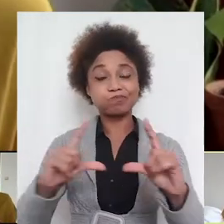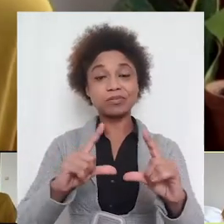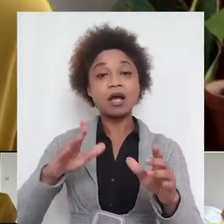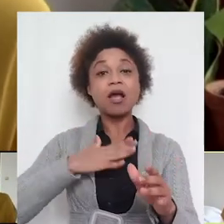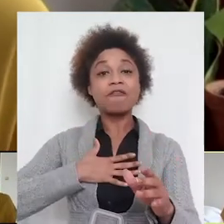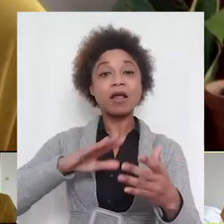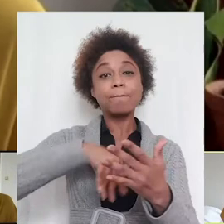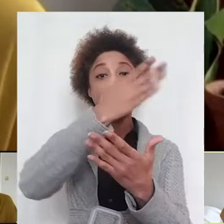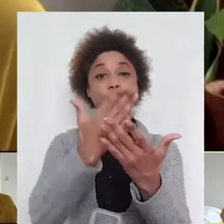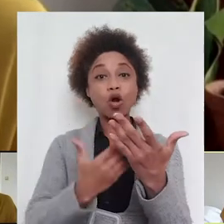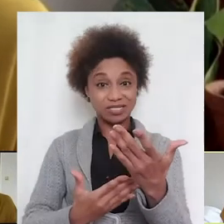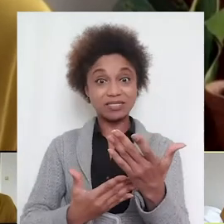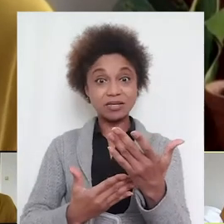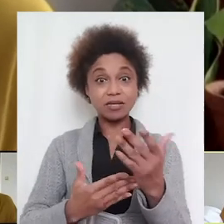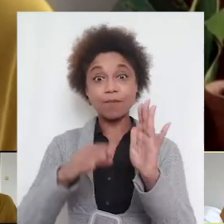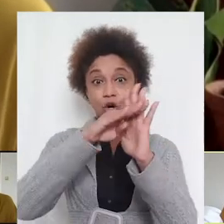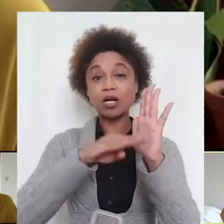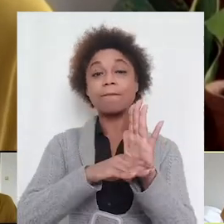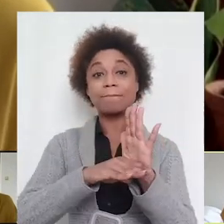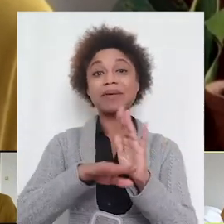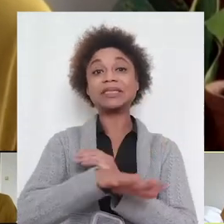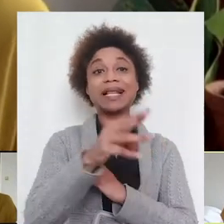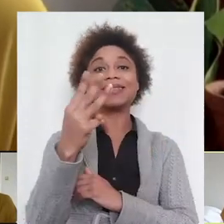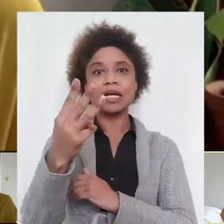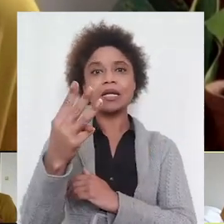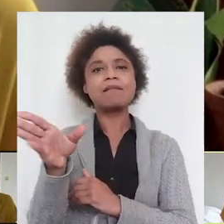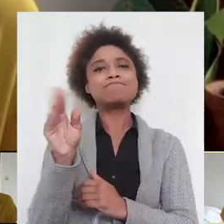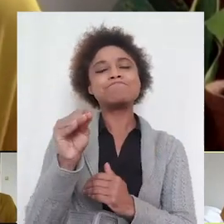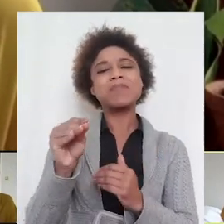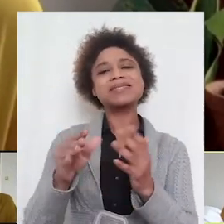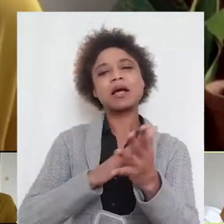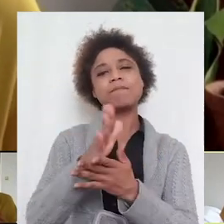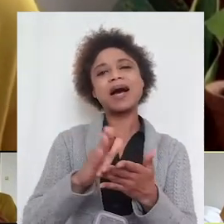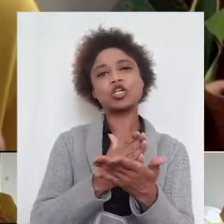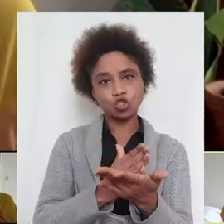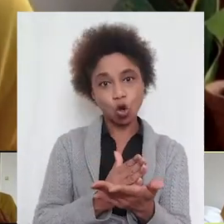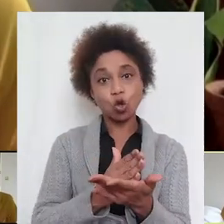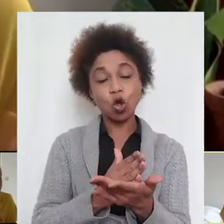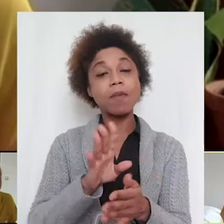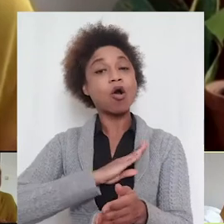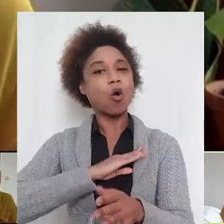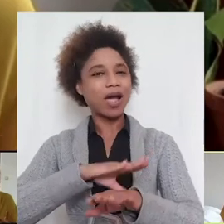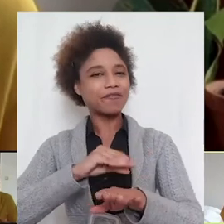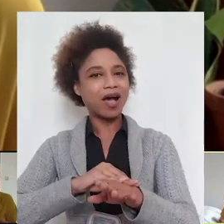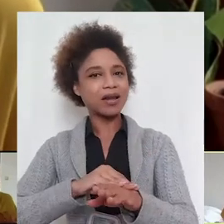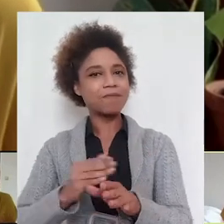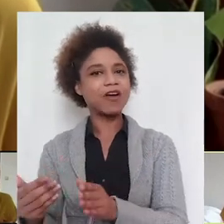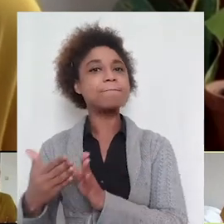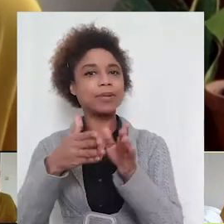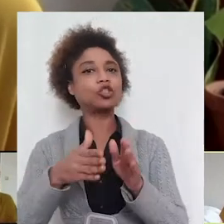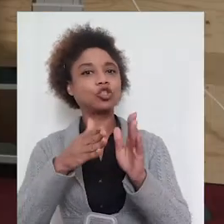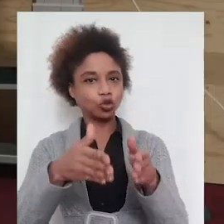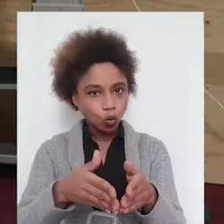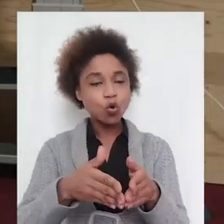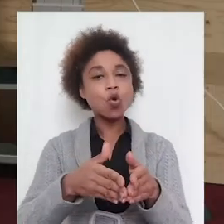zaal 3 met gebarentolken. U hoort de ervaring van een bezoeker en de stem die u hoort is van een